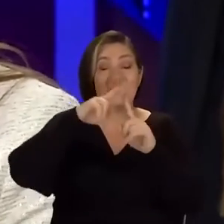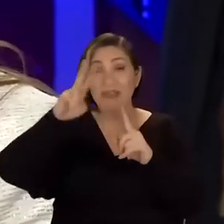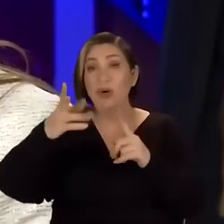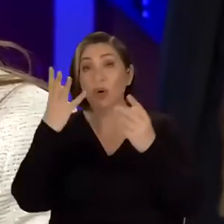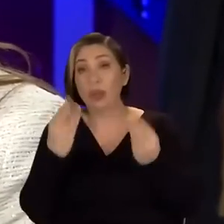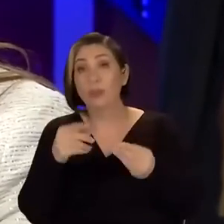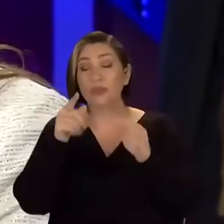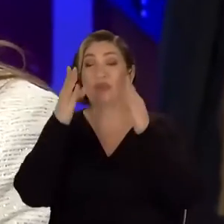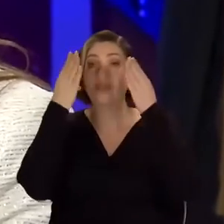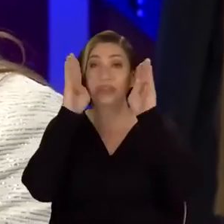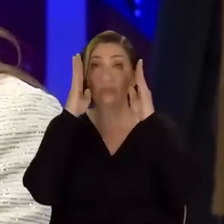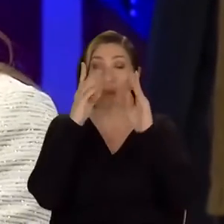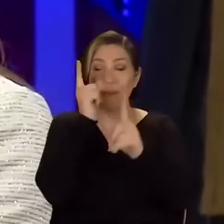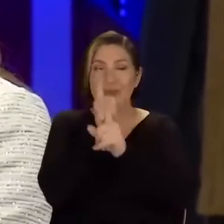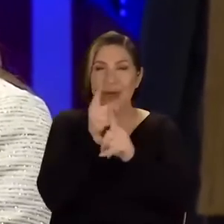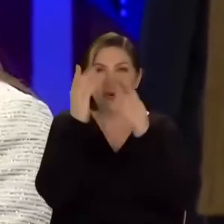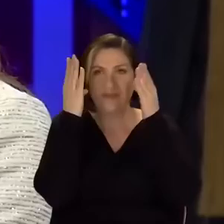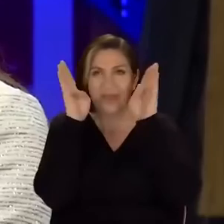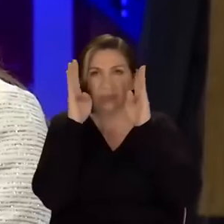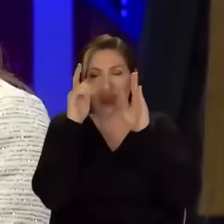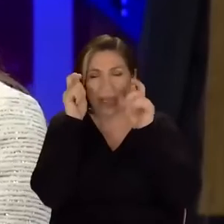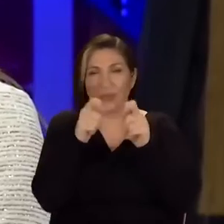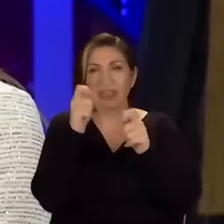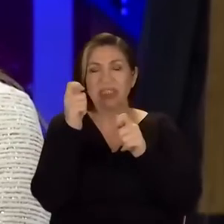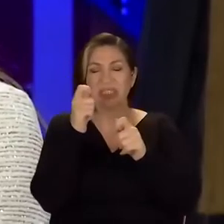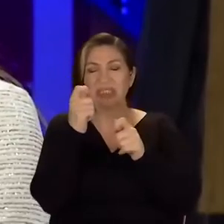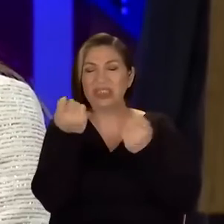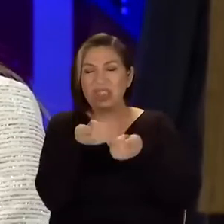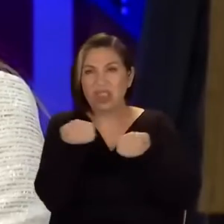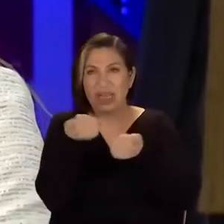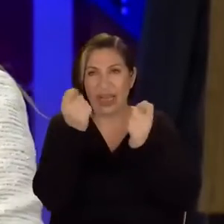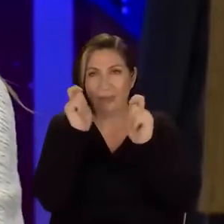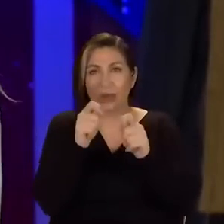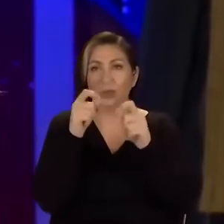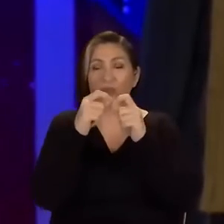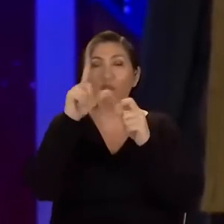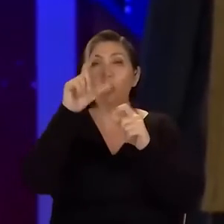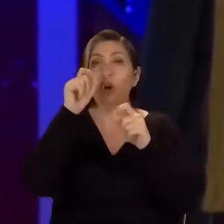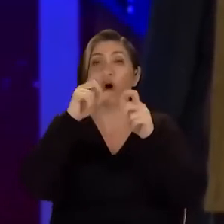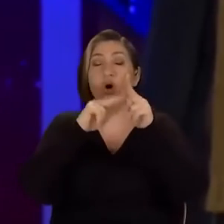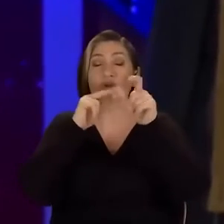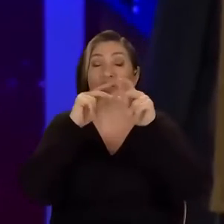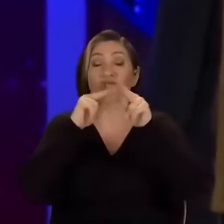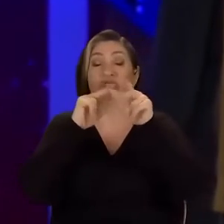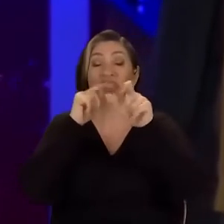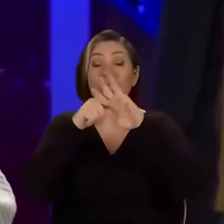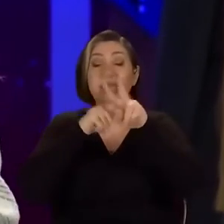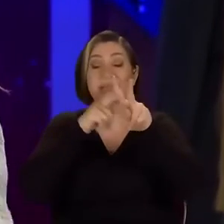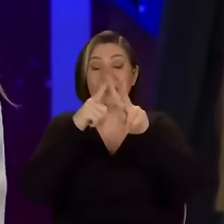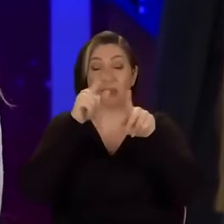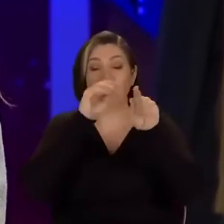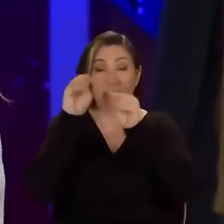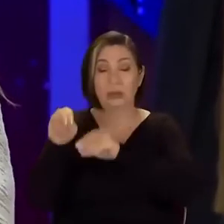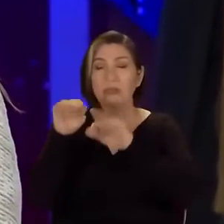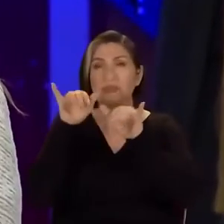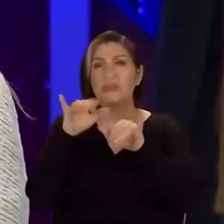bugün Facebook'un birebir Facebook'ta yaptığınız işlemleri yapabildiğiniz blockchain üzerinde üretilmiş uygulaması var. Facebook'un